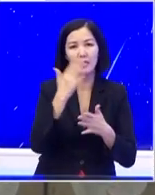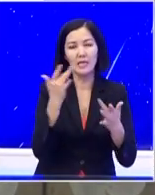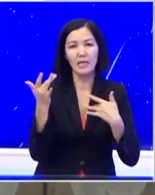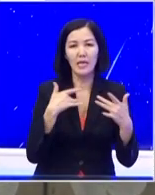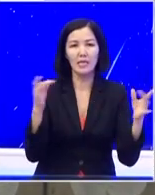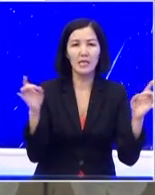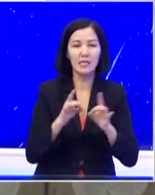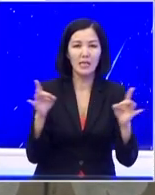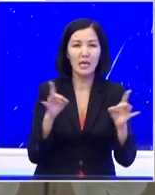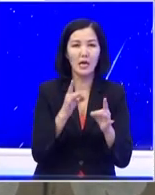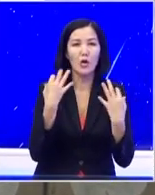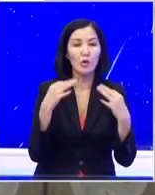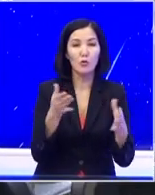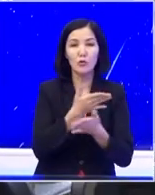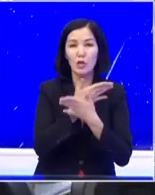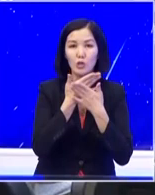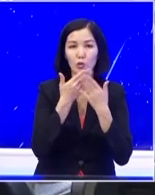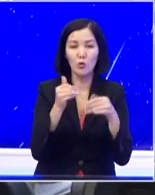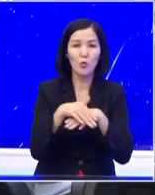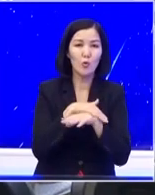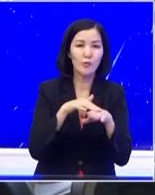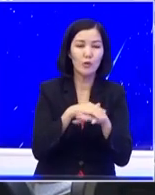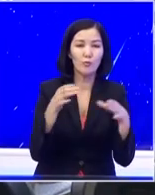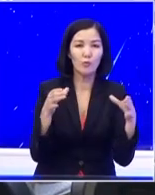кафе, ресторандарға рұқсат жоқ.